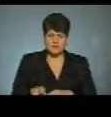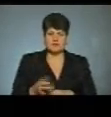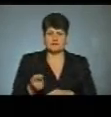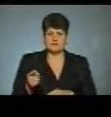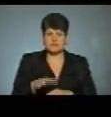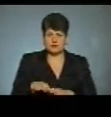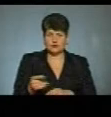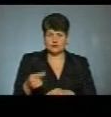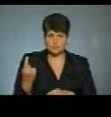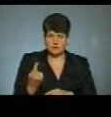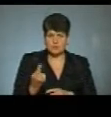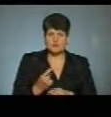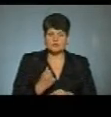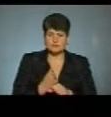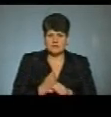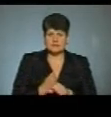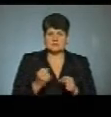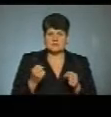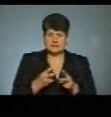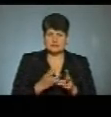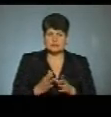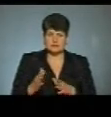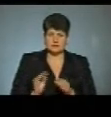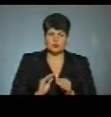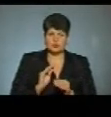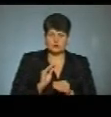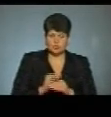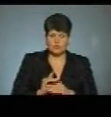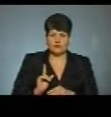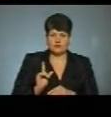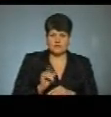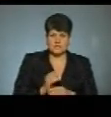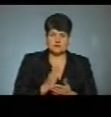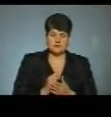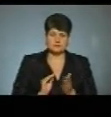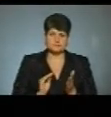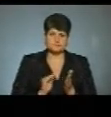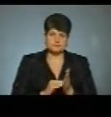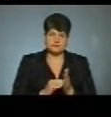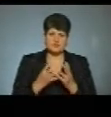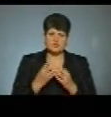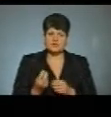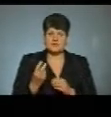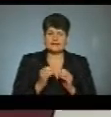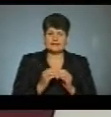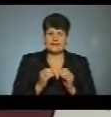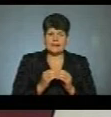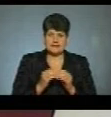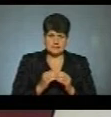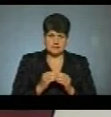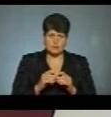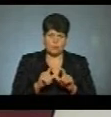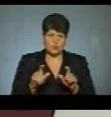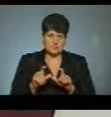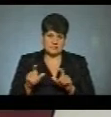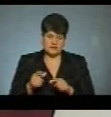Тернопільщини встановили особливий режим в'їзду та виїзду. Додатково на в'їздах до області мають виставити ще 10 карантинних постів. Це